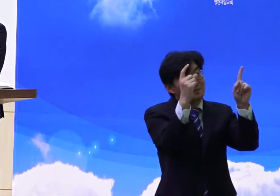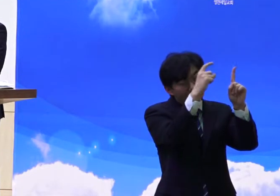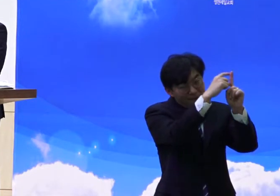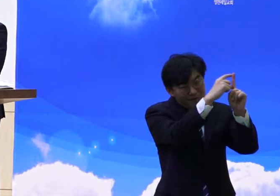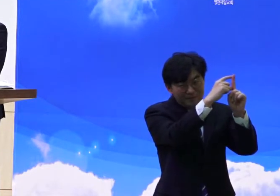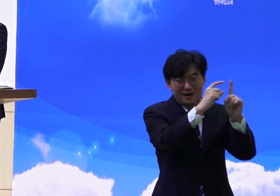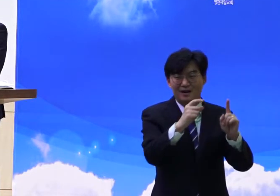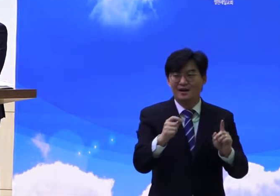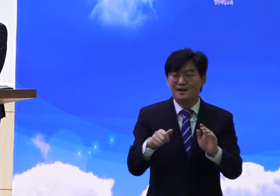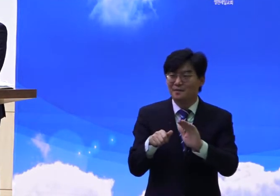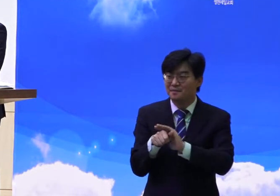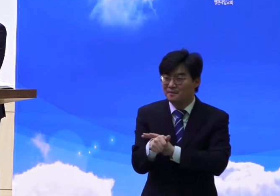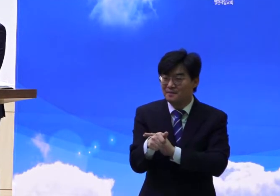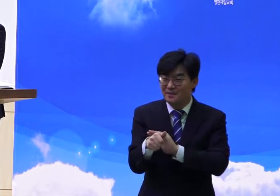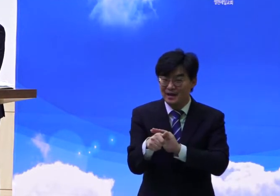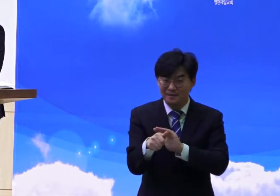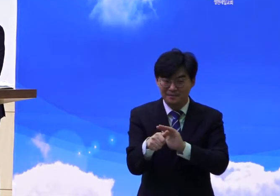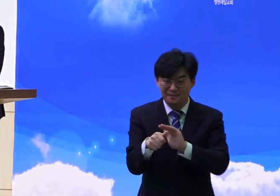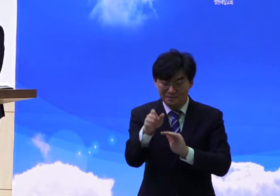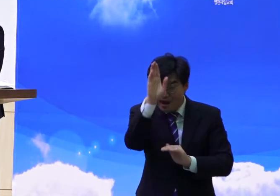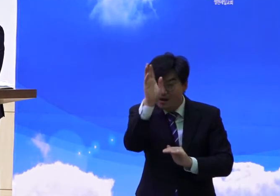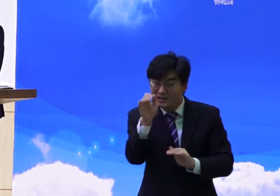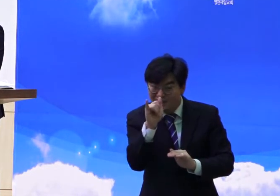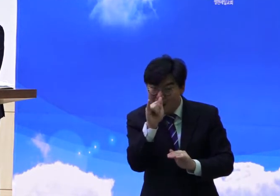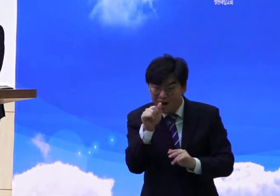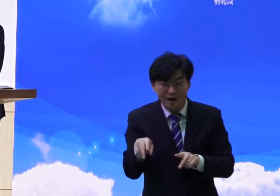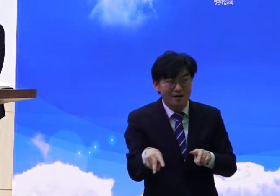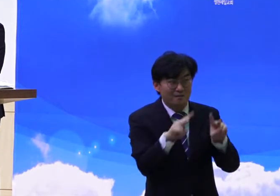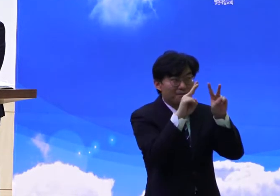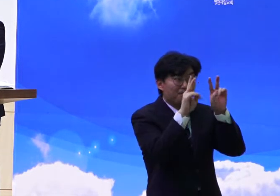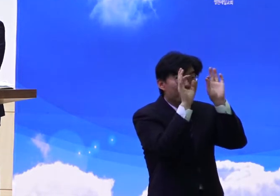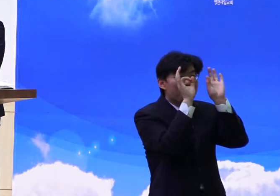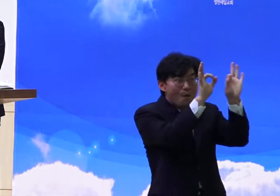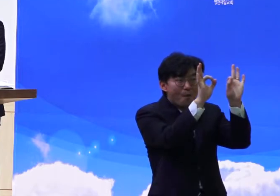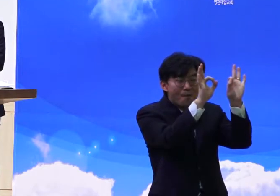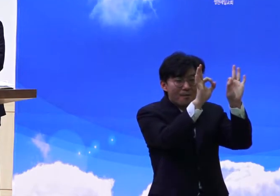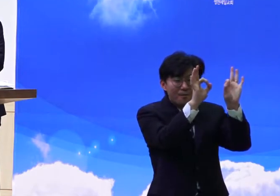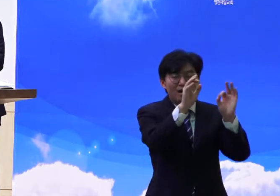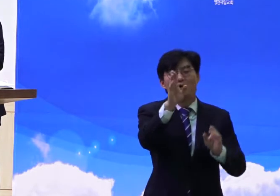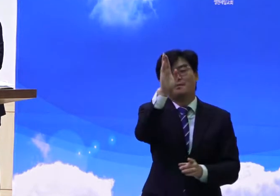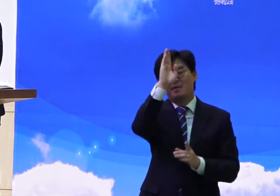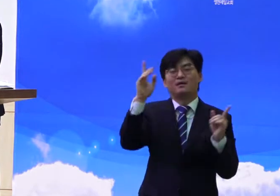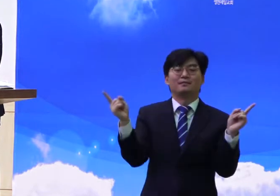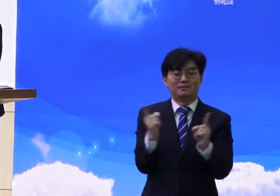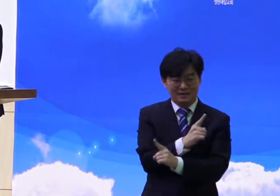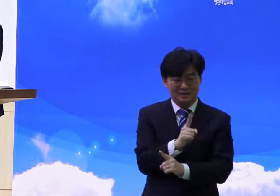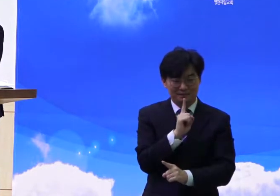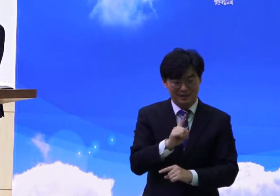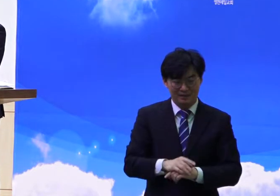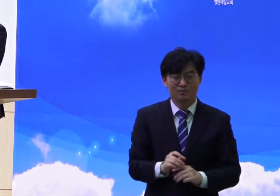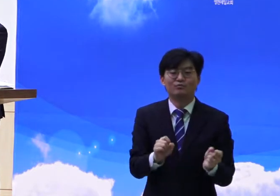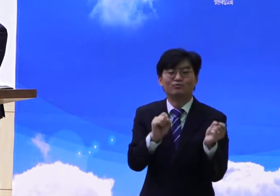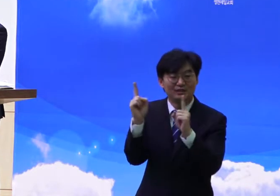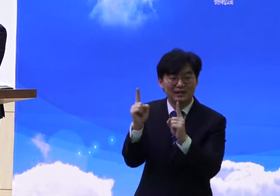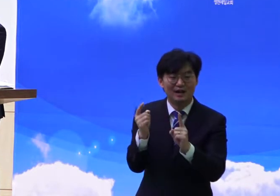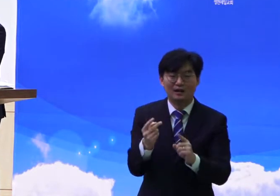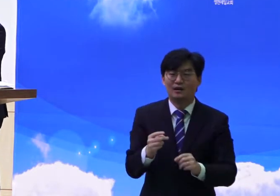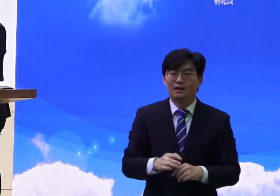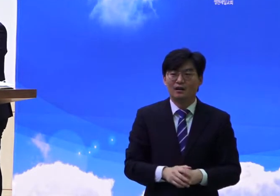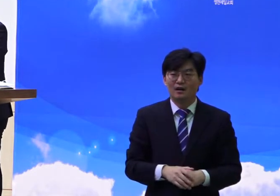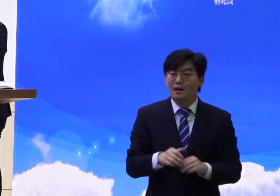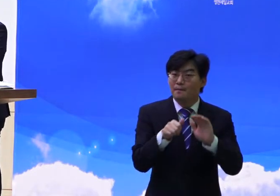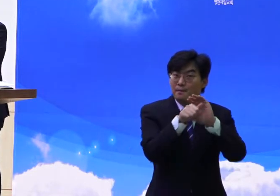살리라. 물린 자마다 그것을 보면 살리라. 보면